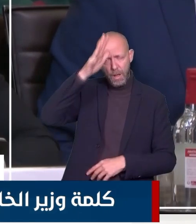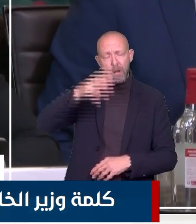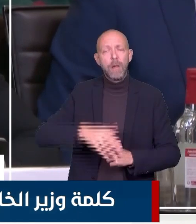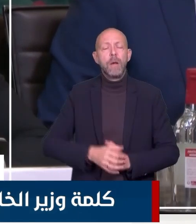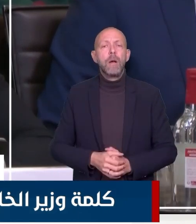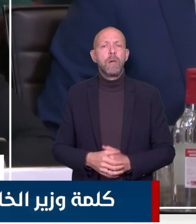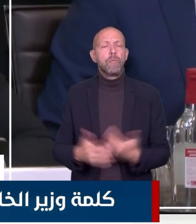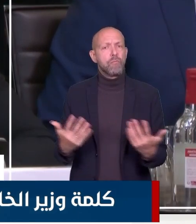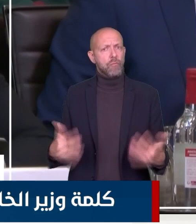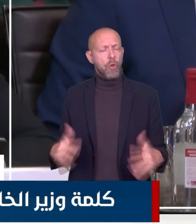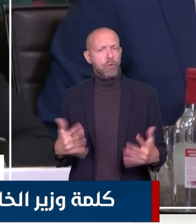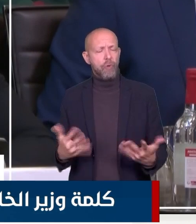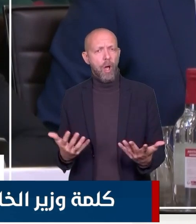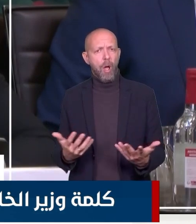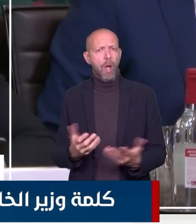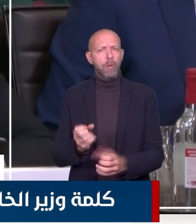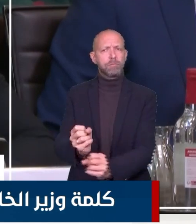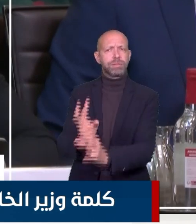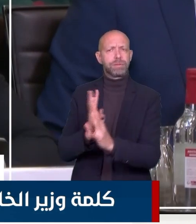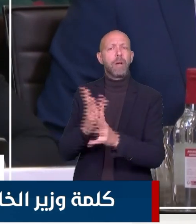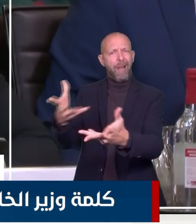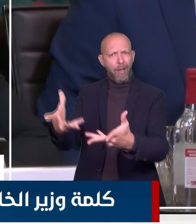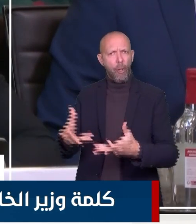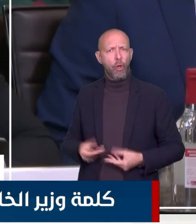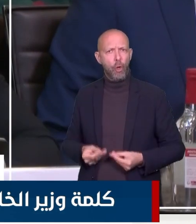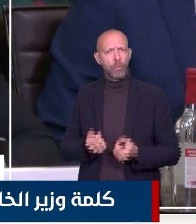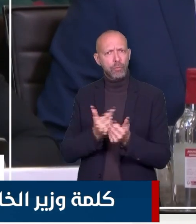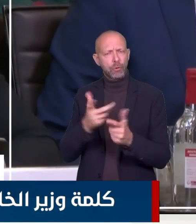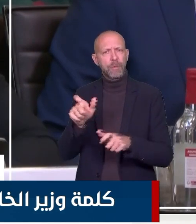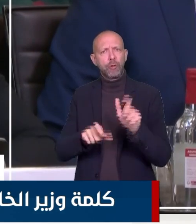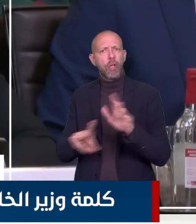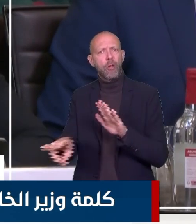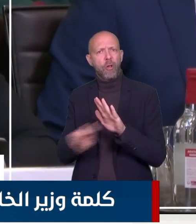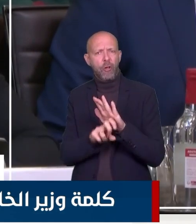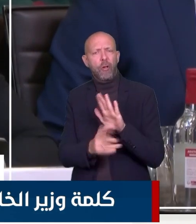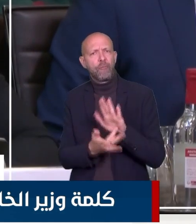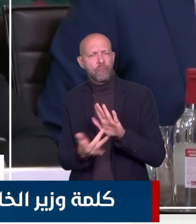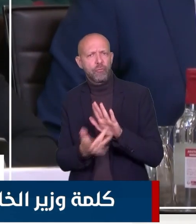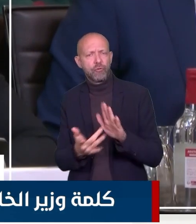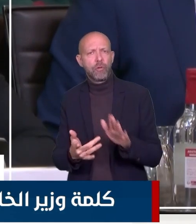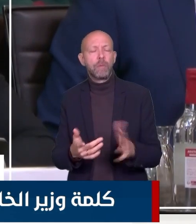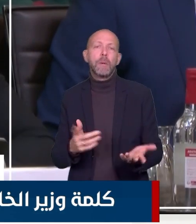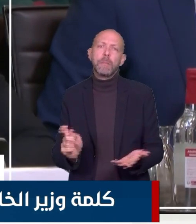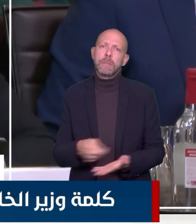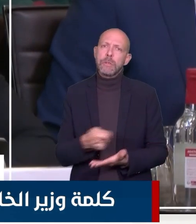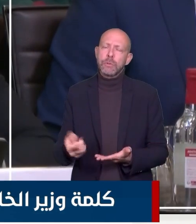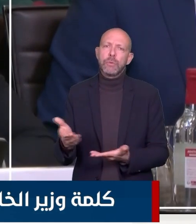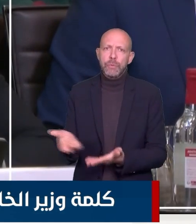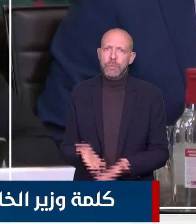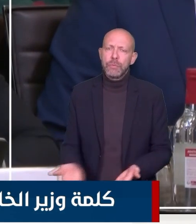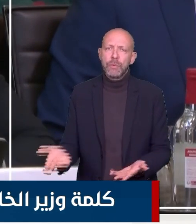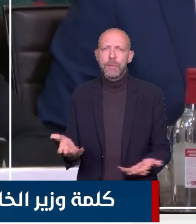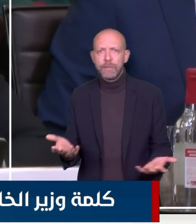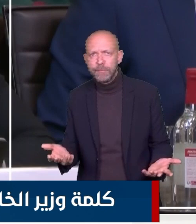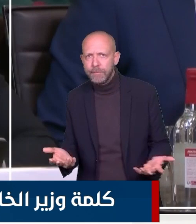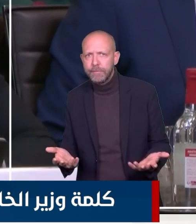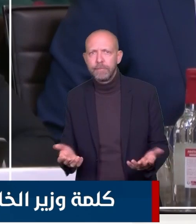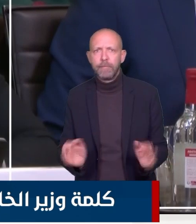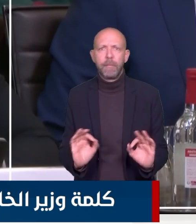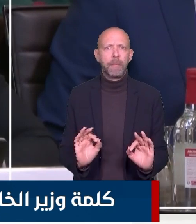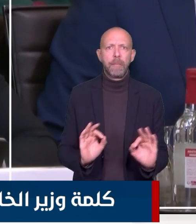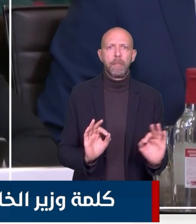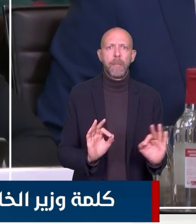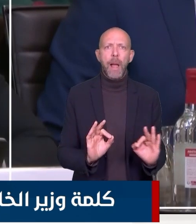فقط، واستقبلتهم وتعاملت معهم كضيوف على العراق، تعبيرا عن مساندته